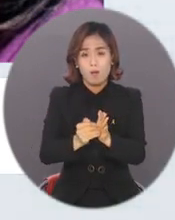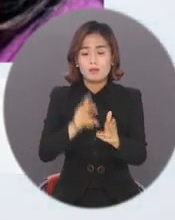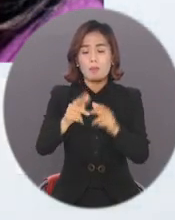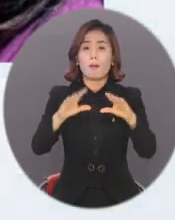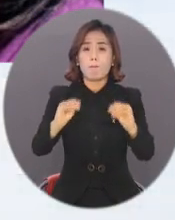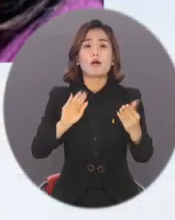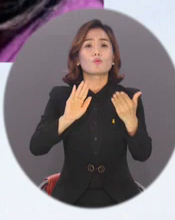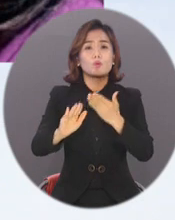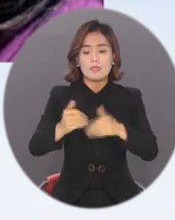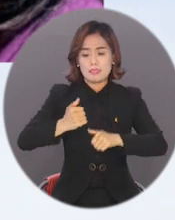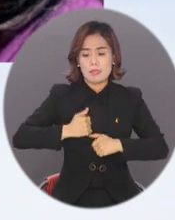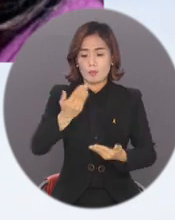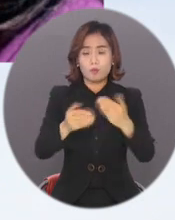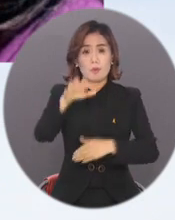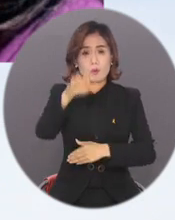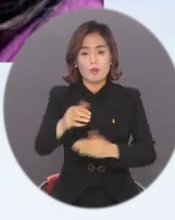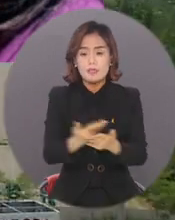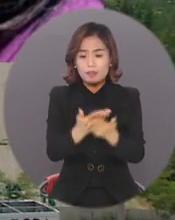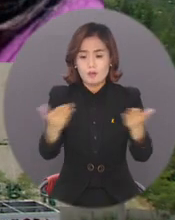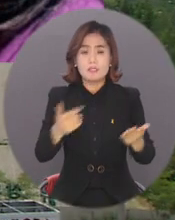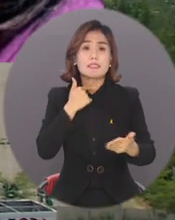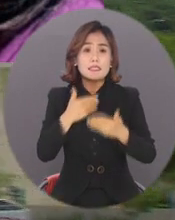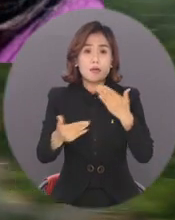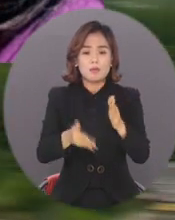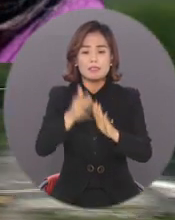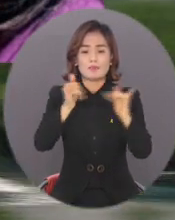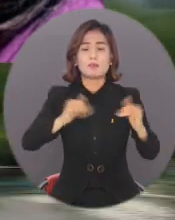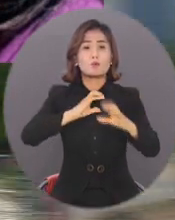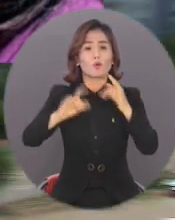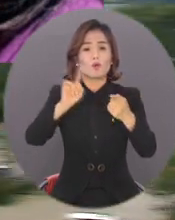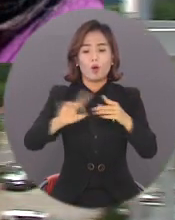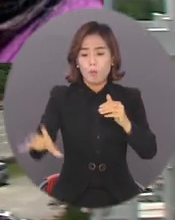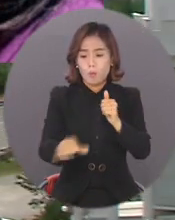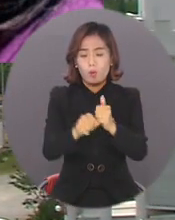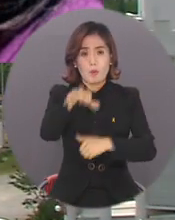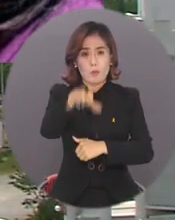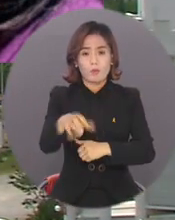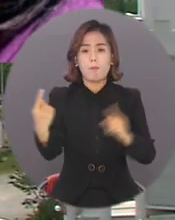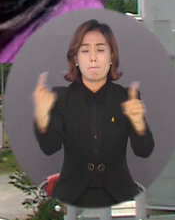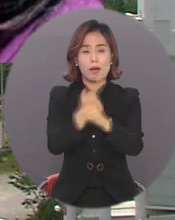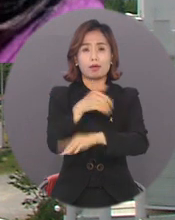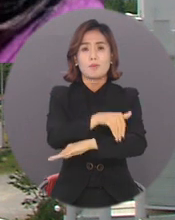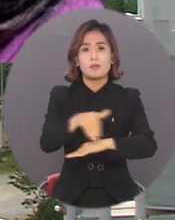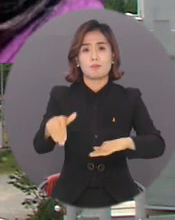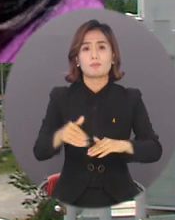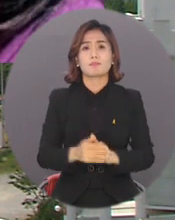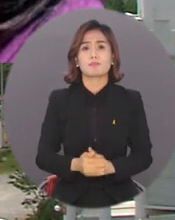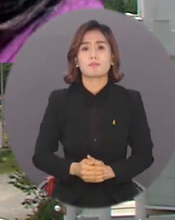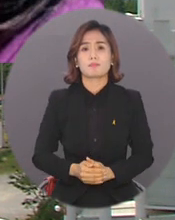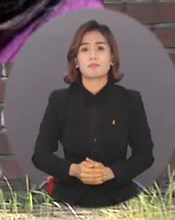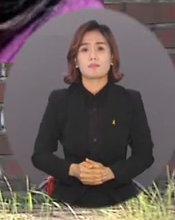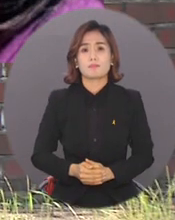사업이 마무리되면 상무소각장은 전시체험과 시민소통 등을 위한 복합공간으로 탈바꿈할 예정입니다.